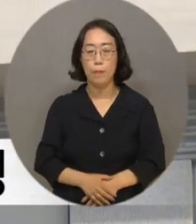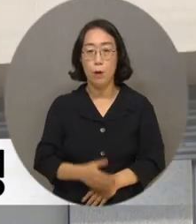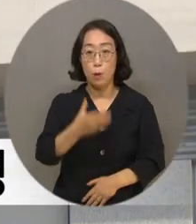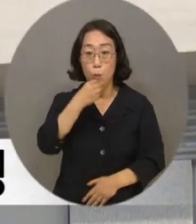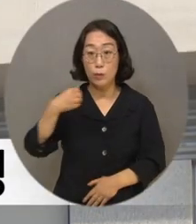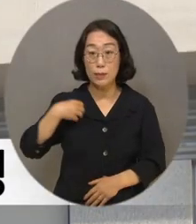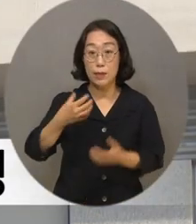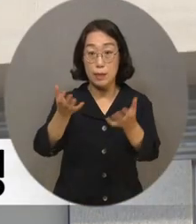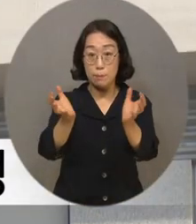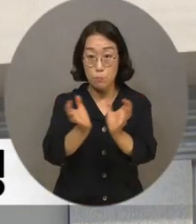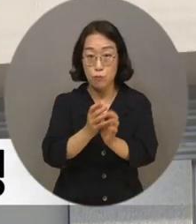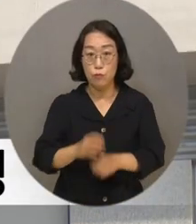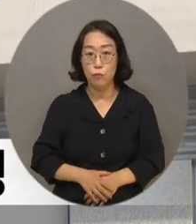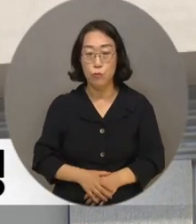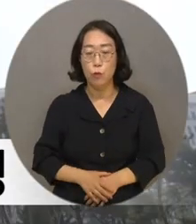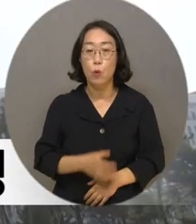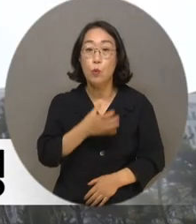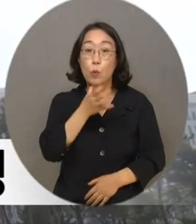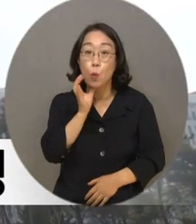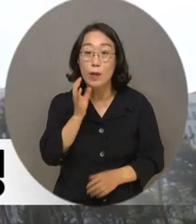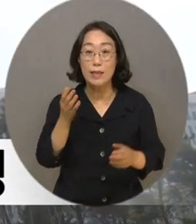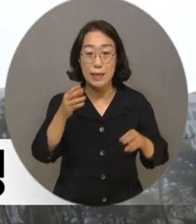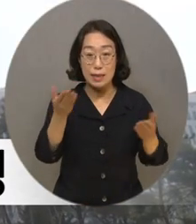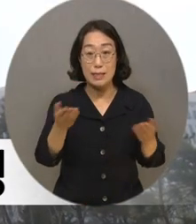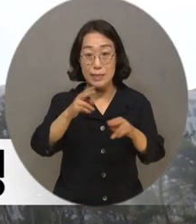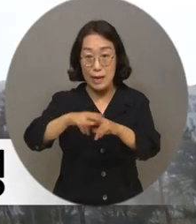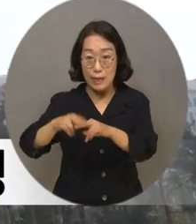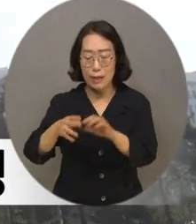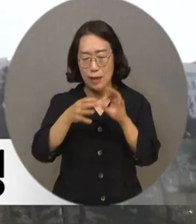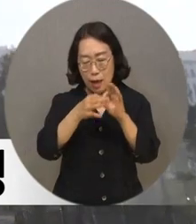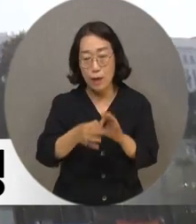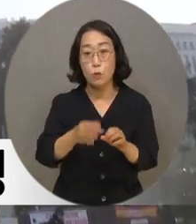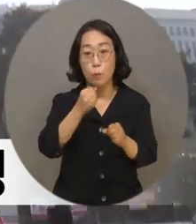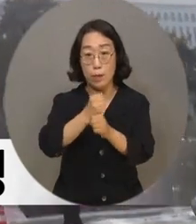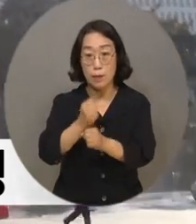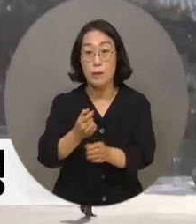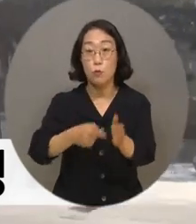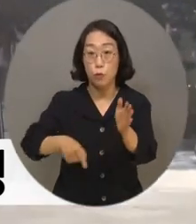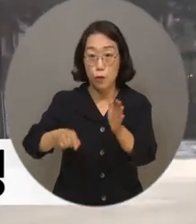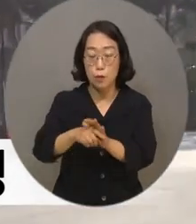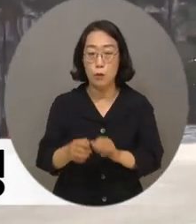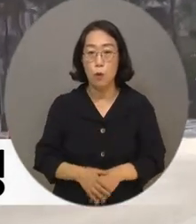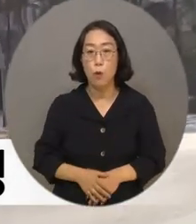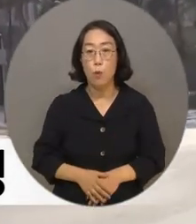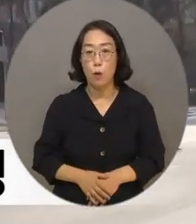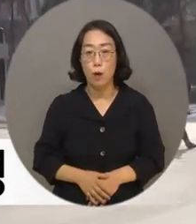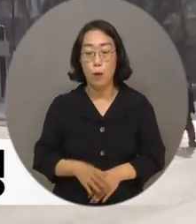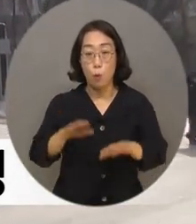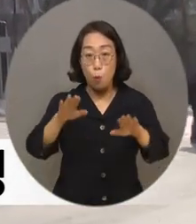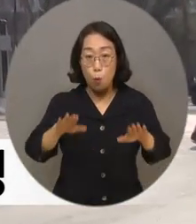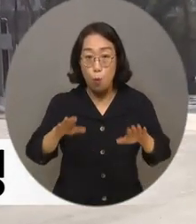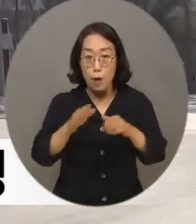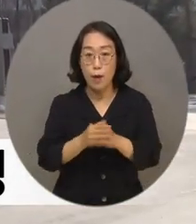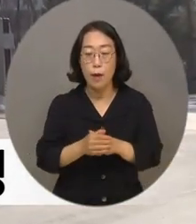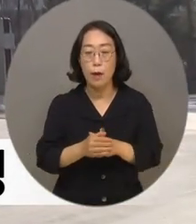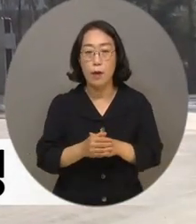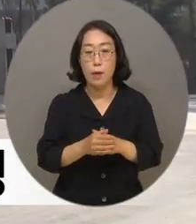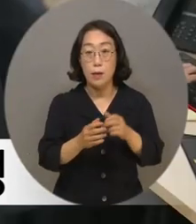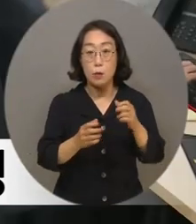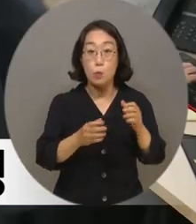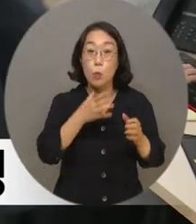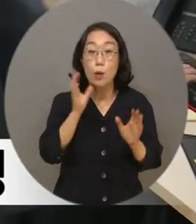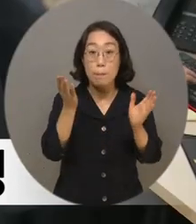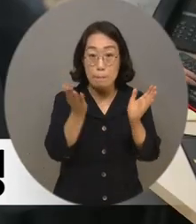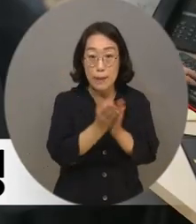보건복지부는 민간 영역에서 노인 일자리를 지속적으로 창출하기 위해 올해 상반기에 고령자 친화기업 47개를